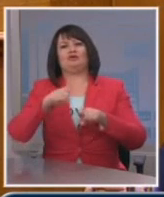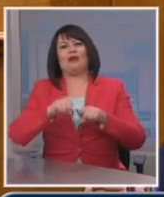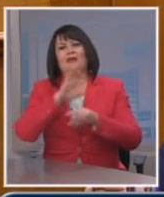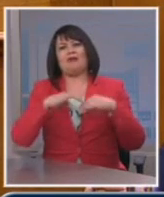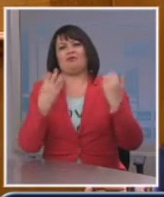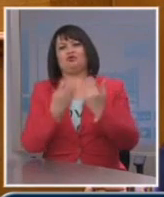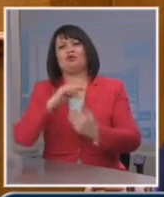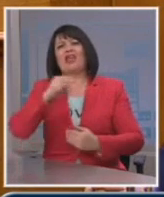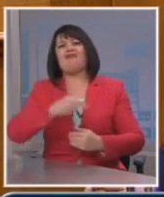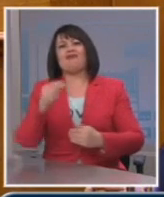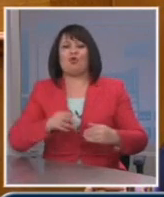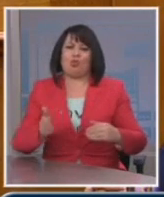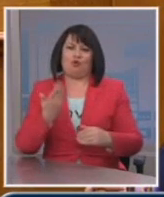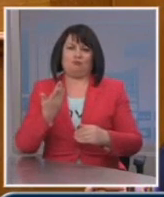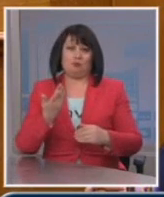από το Ευρώ.